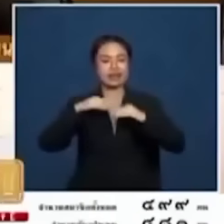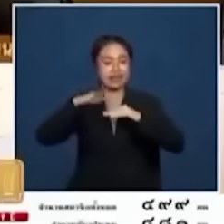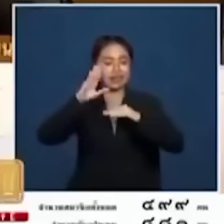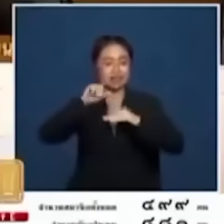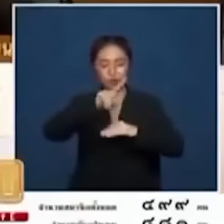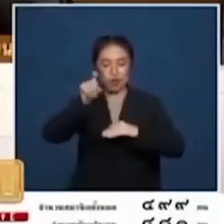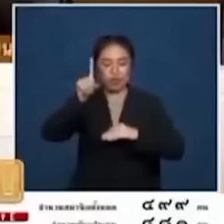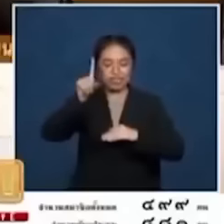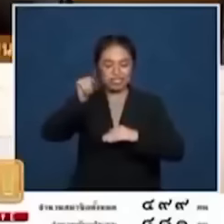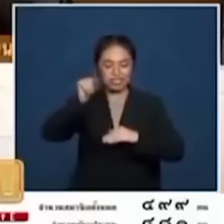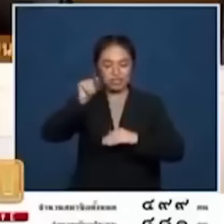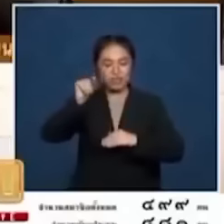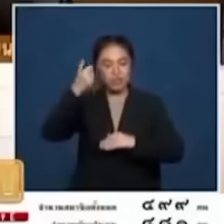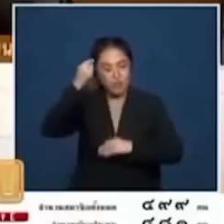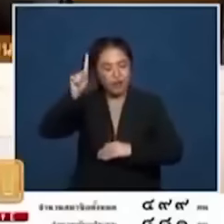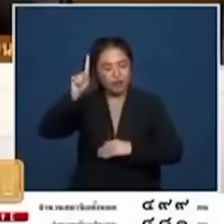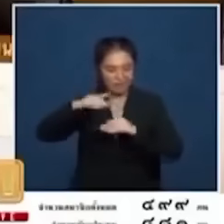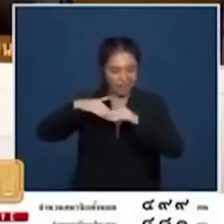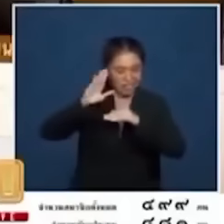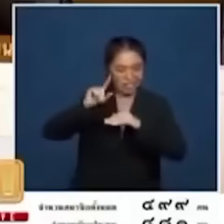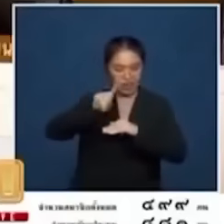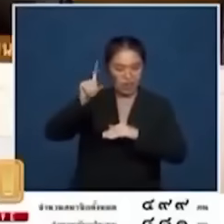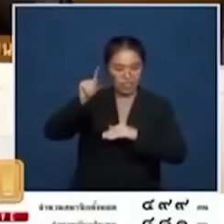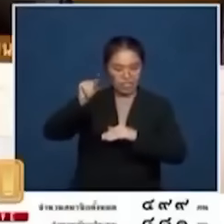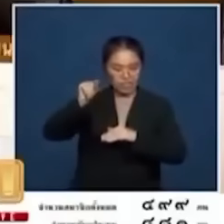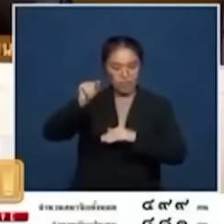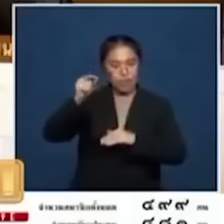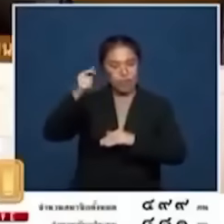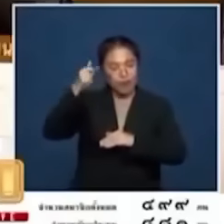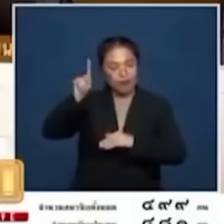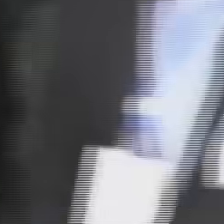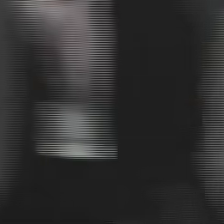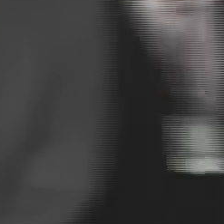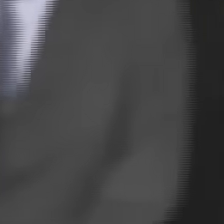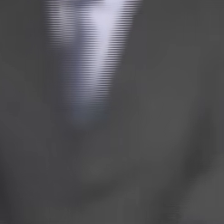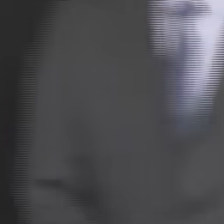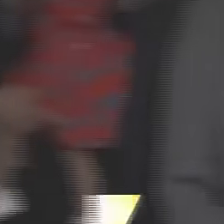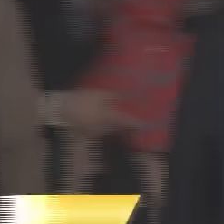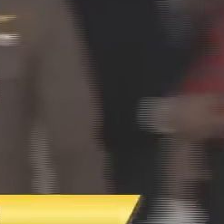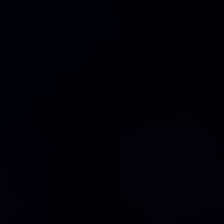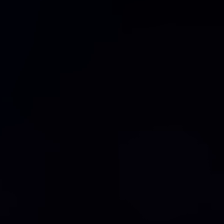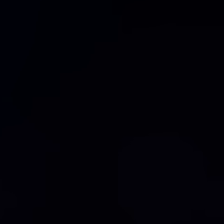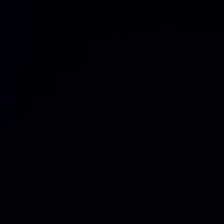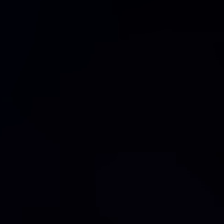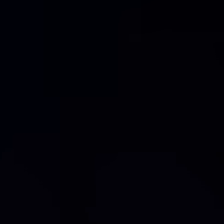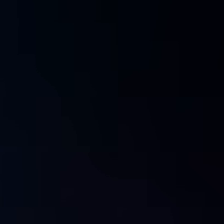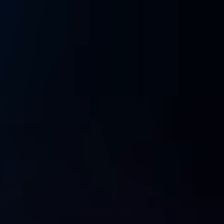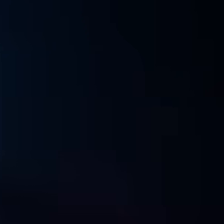ะออกเมื่อไหร่อย่างไรสุดท้ายเองรัฐบาลก็คงต้องชี้แจงและถูกตรวจสอบต่อไป ค่ะ นะ